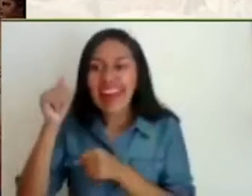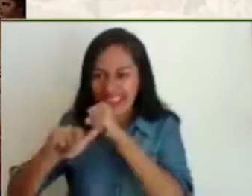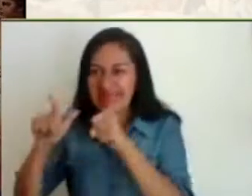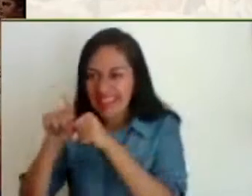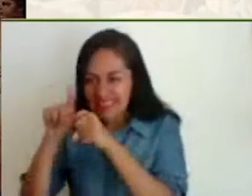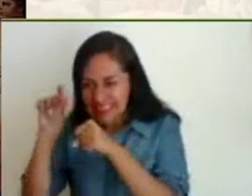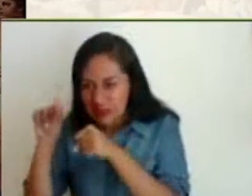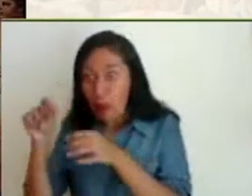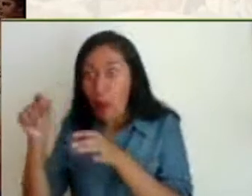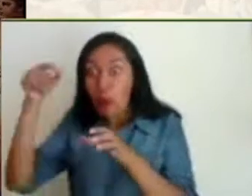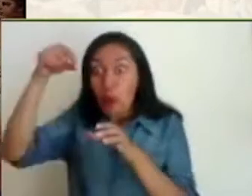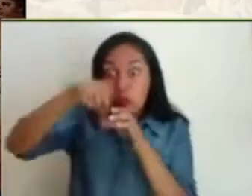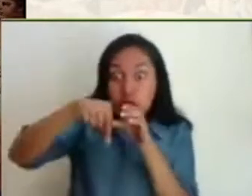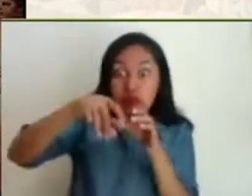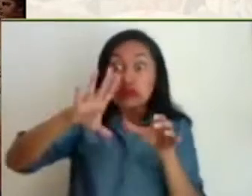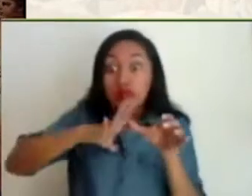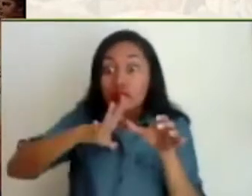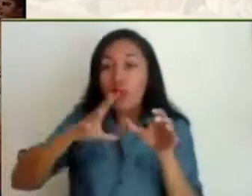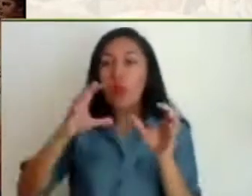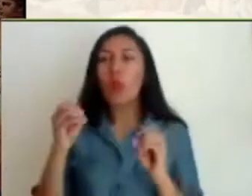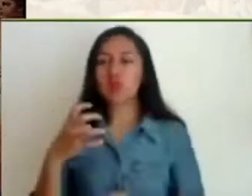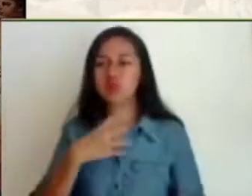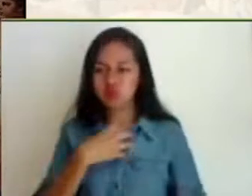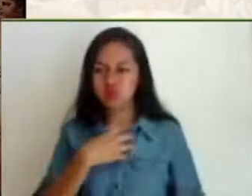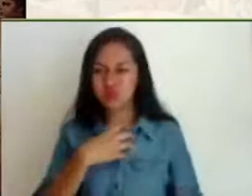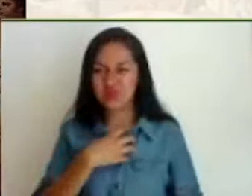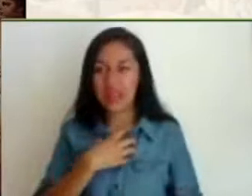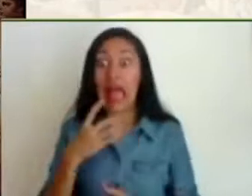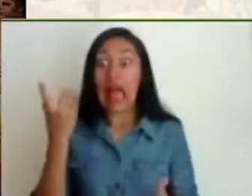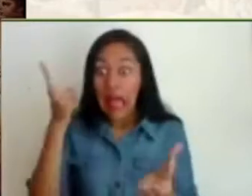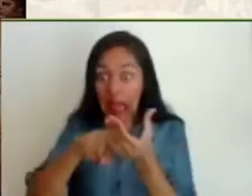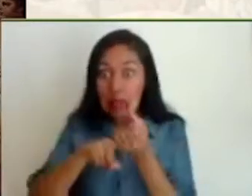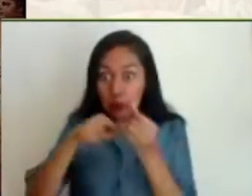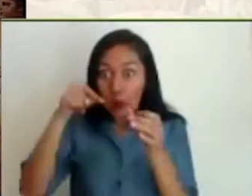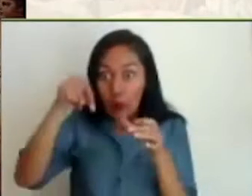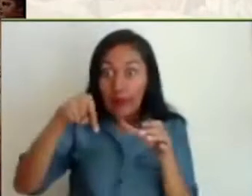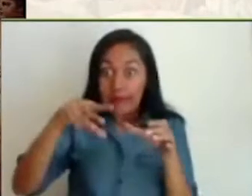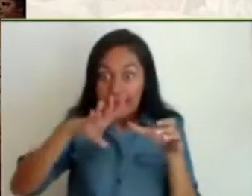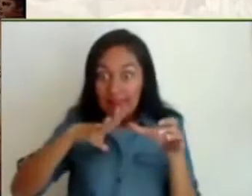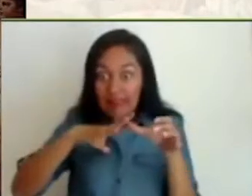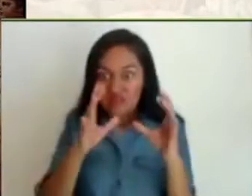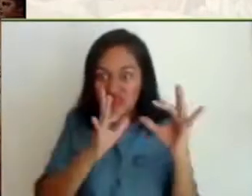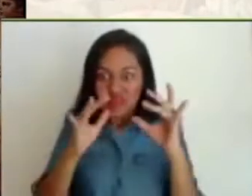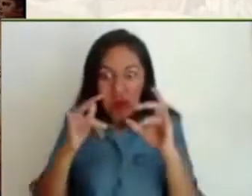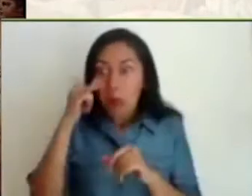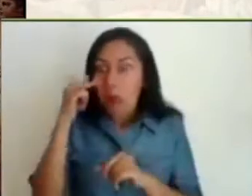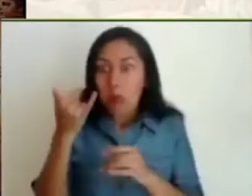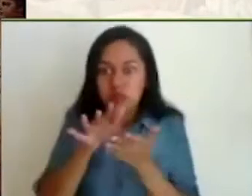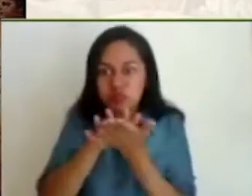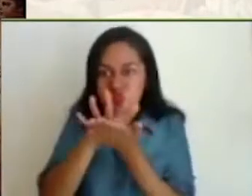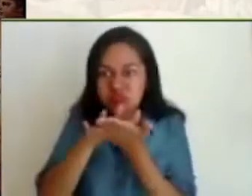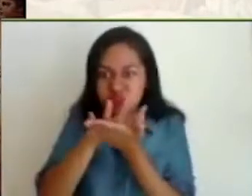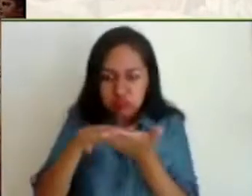Viceversa, tra i non suscettibili, erano elencati, come riportato in un documento veneziana del XVI